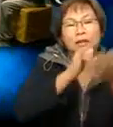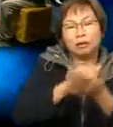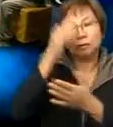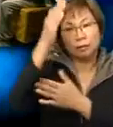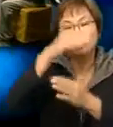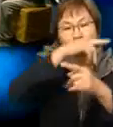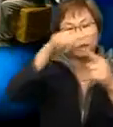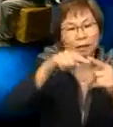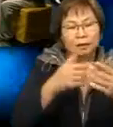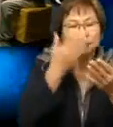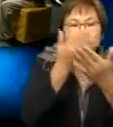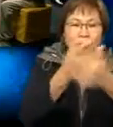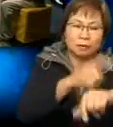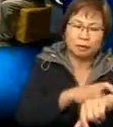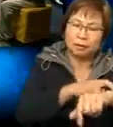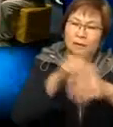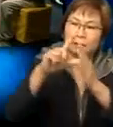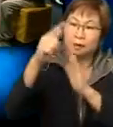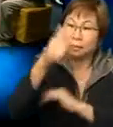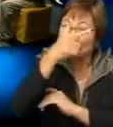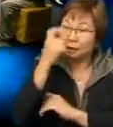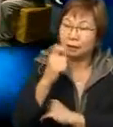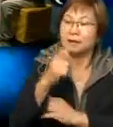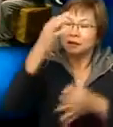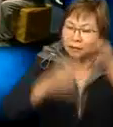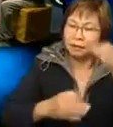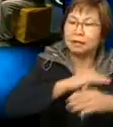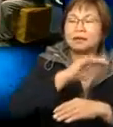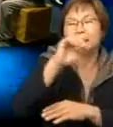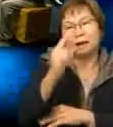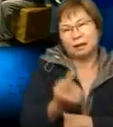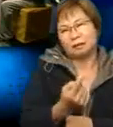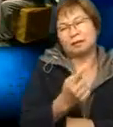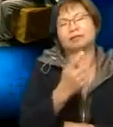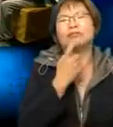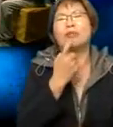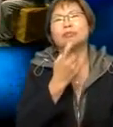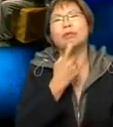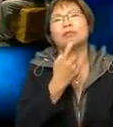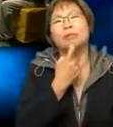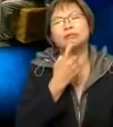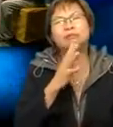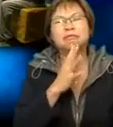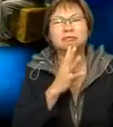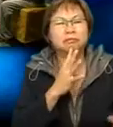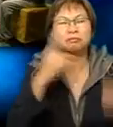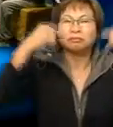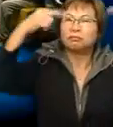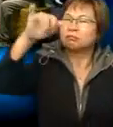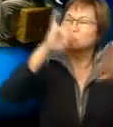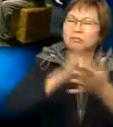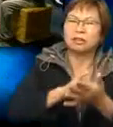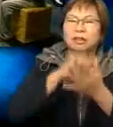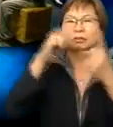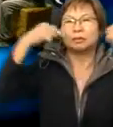tu apabila tiba masanya nanti. Ini kerana jika sekadar hanya berkata-kata, sesuatu kejayaan